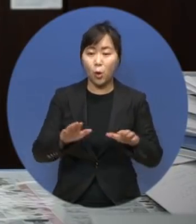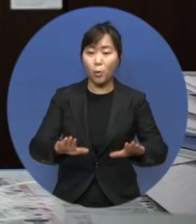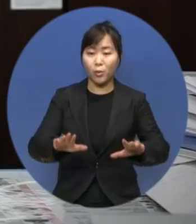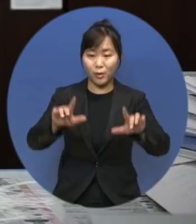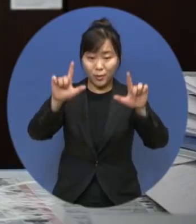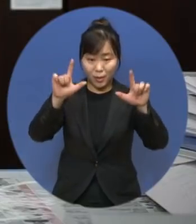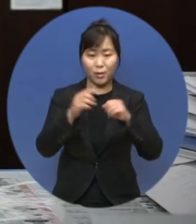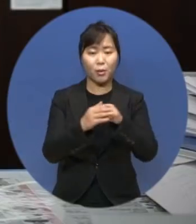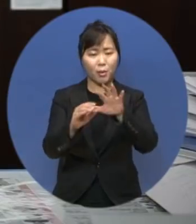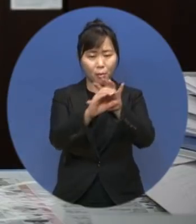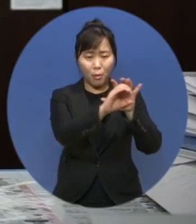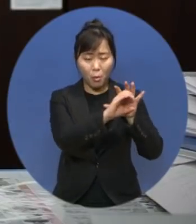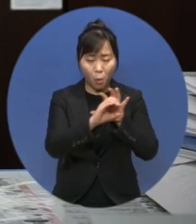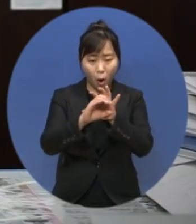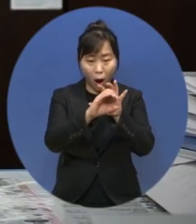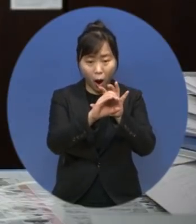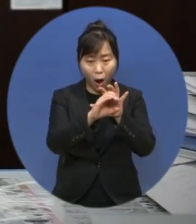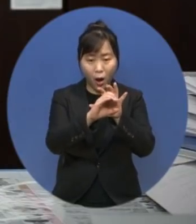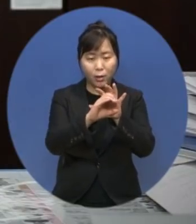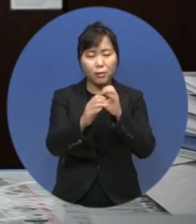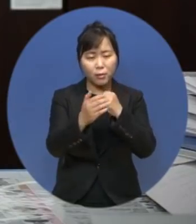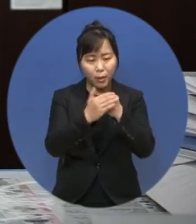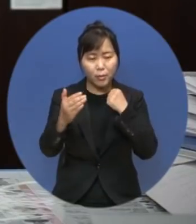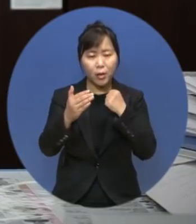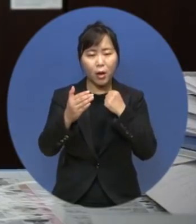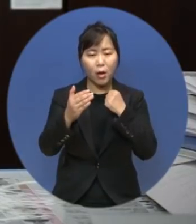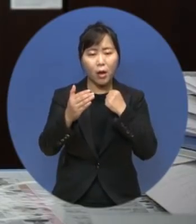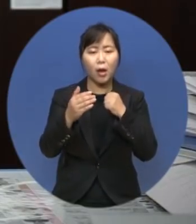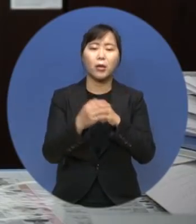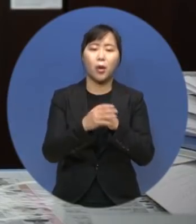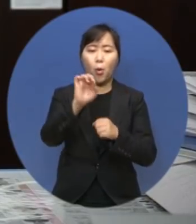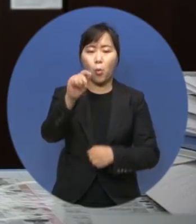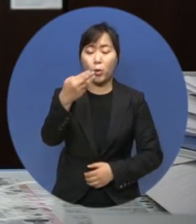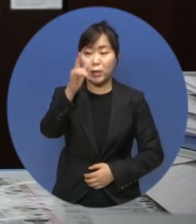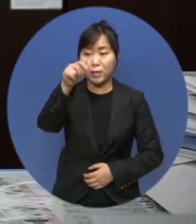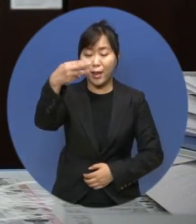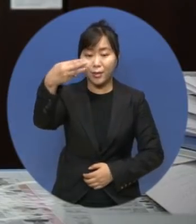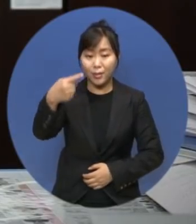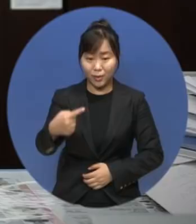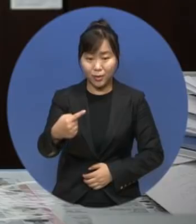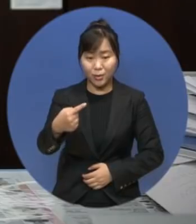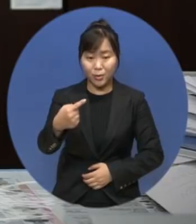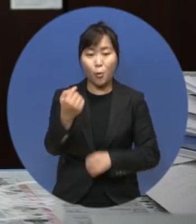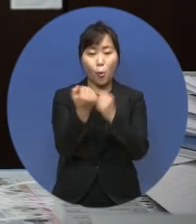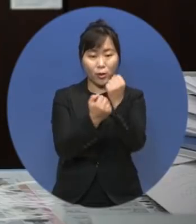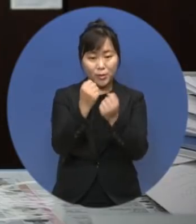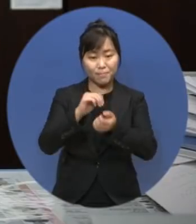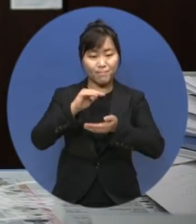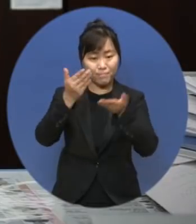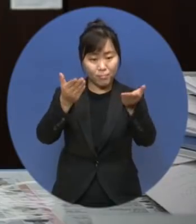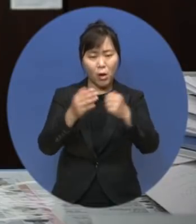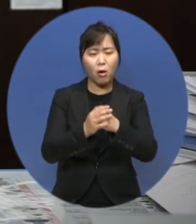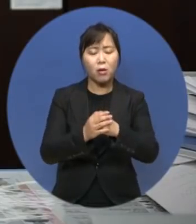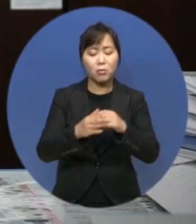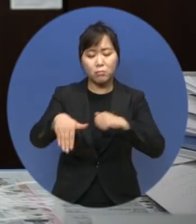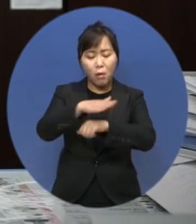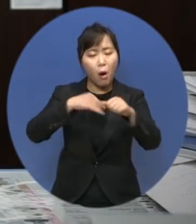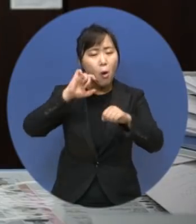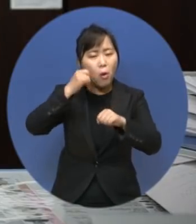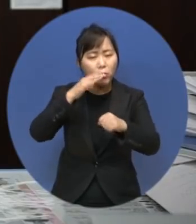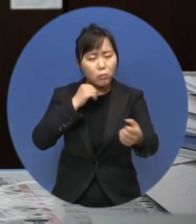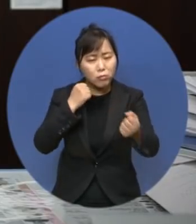올해는 코로나19 바이러스로 인해 온택트 워크숍으로 진행하게 되었습니다. 어려운 상황